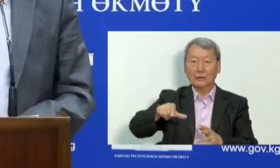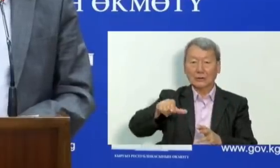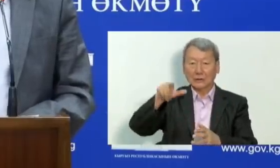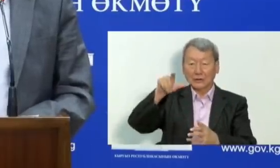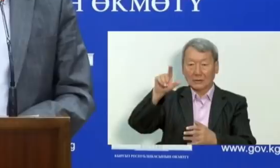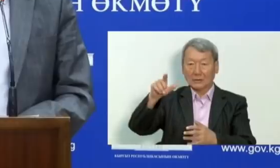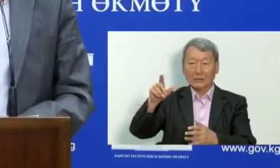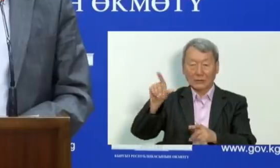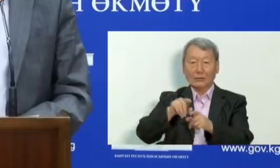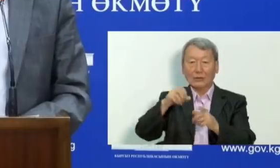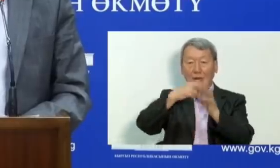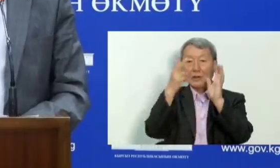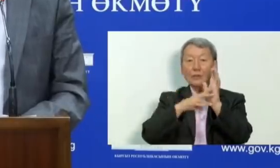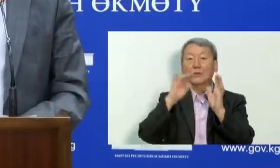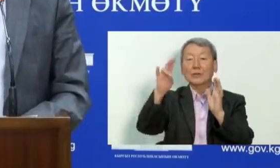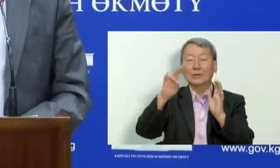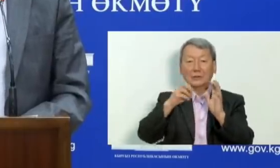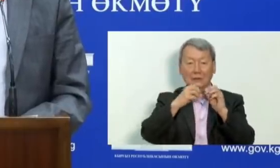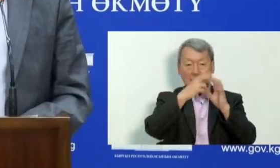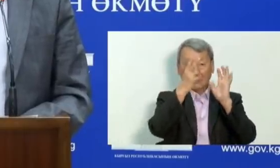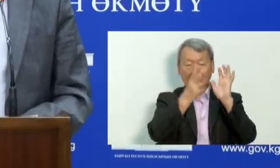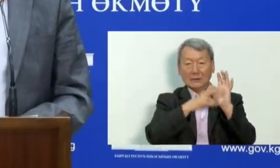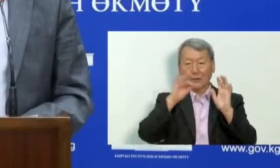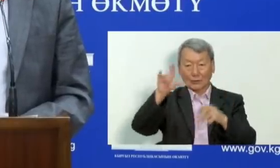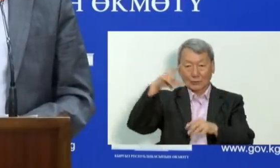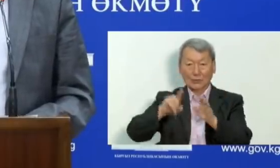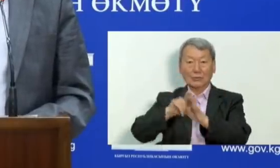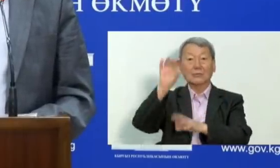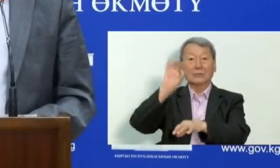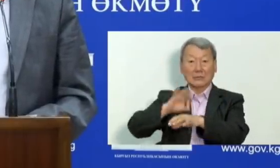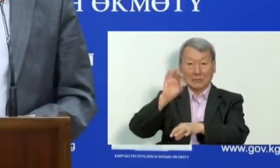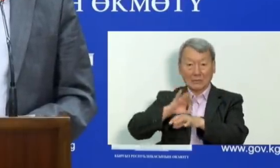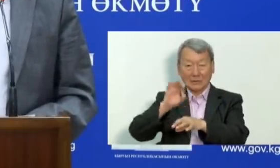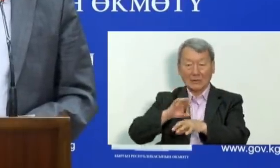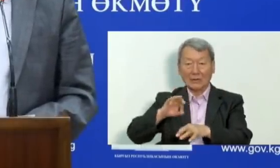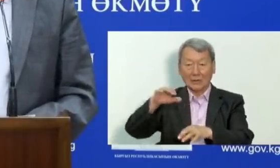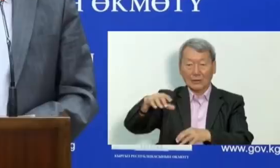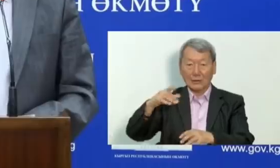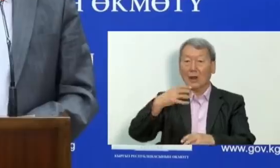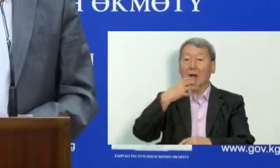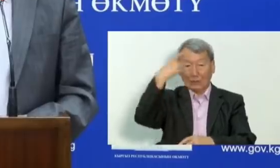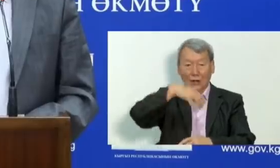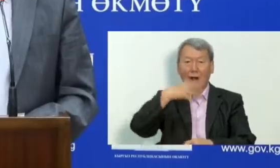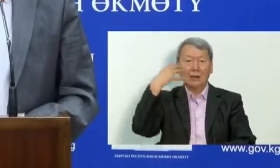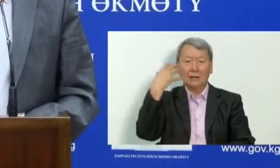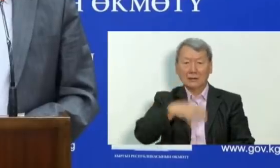бейтап кайрылган, 17 июндан ооруп баштаган экен, температура көтөрүлүп,